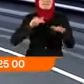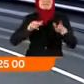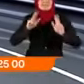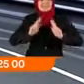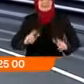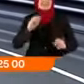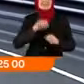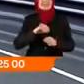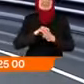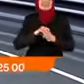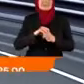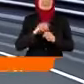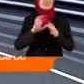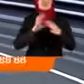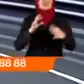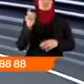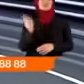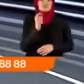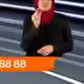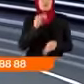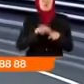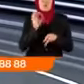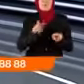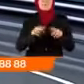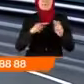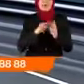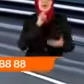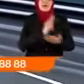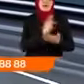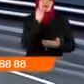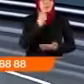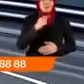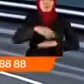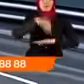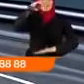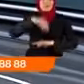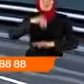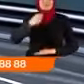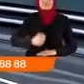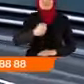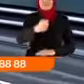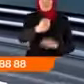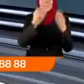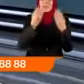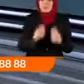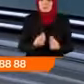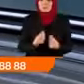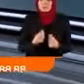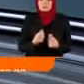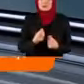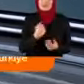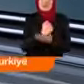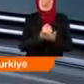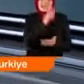buldum alınan okul ve kararıyla yola dualar yapıldı Ama iddiaya göre eski CHP meclis üyesi Eczacı sırf dükkanın önüne park